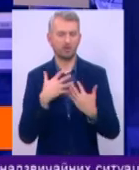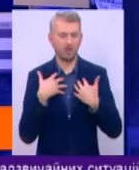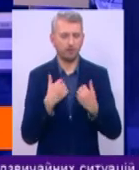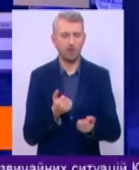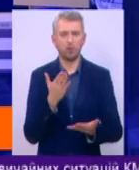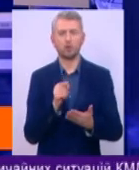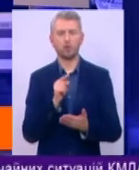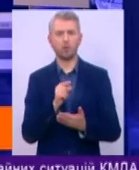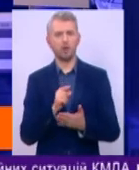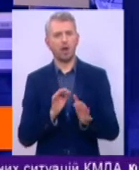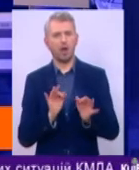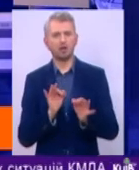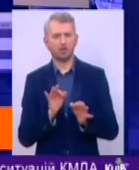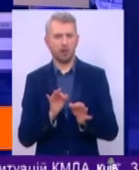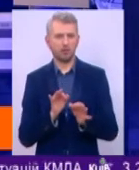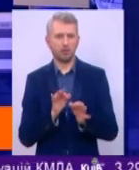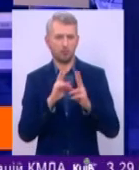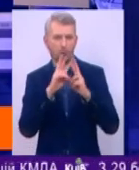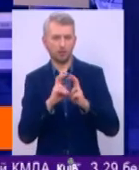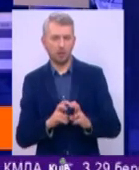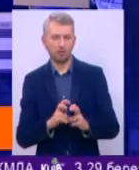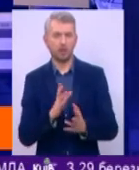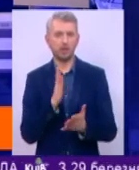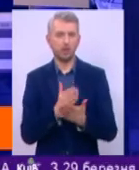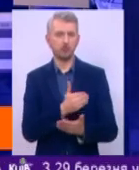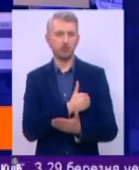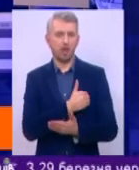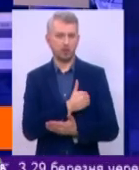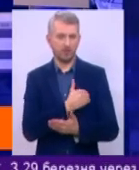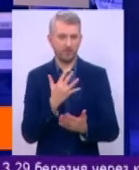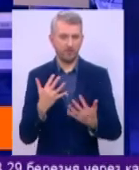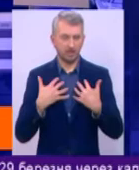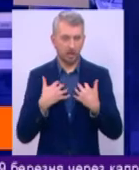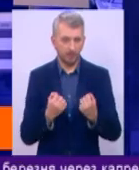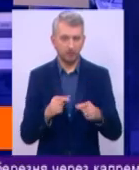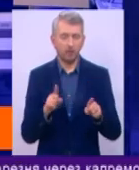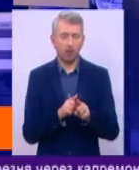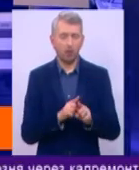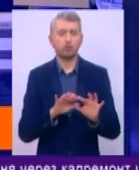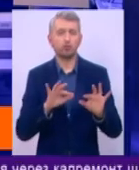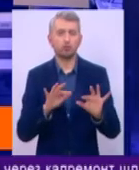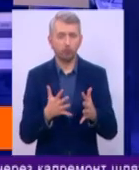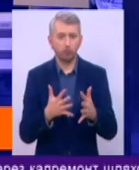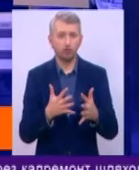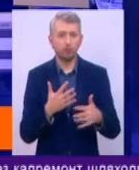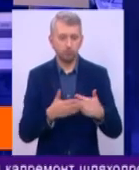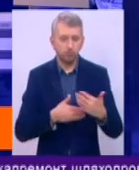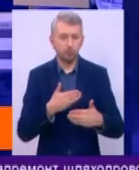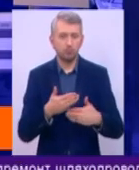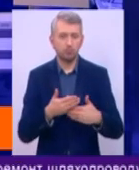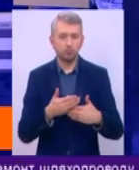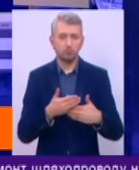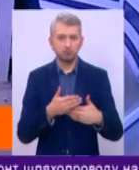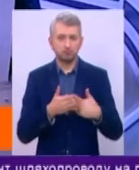он как бы адекватно, реально оценивает, есть желание выздороветь, то в таком случае и сам процесс как бы